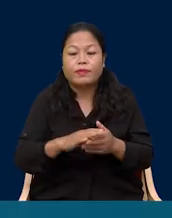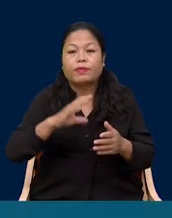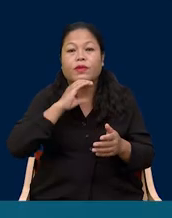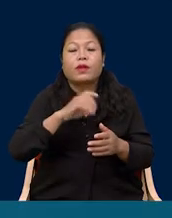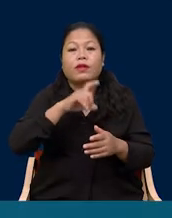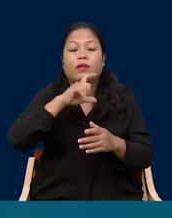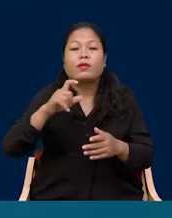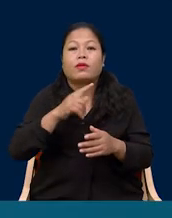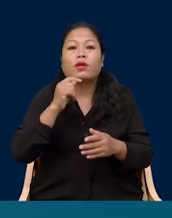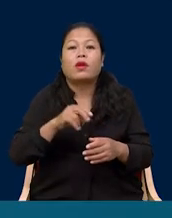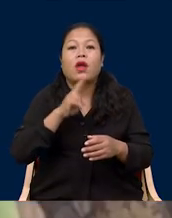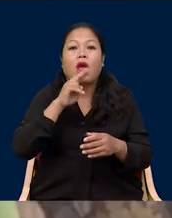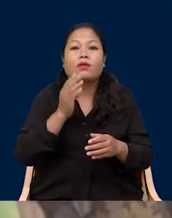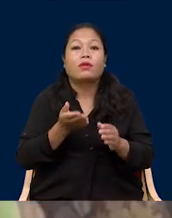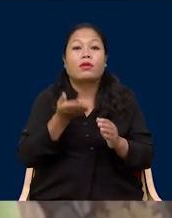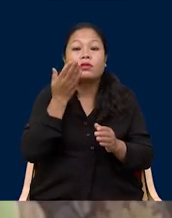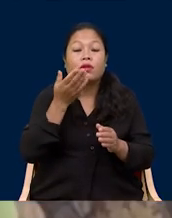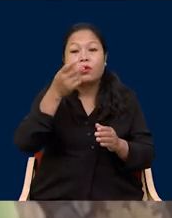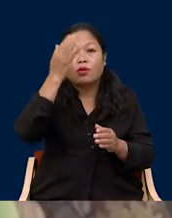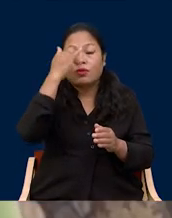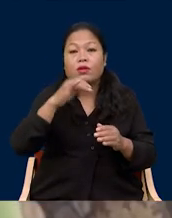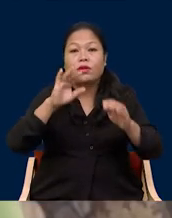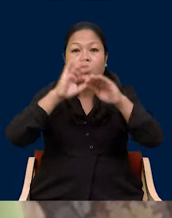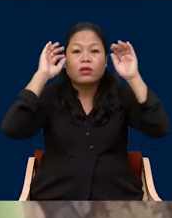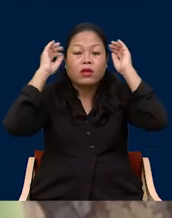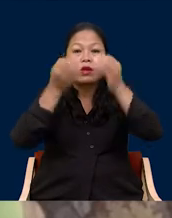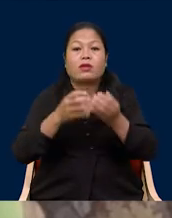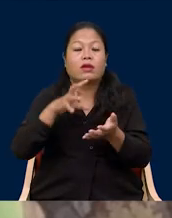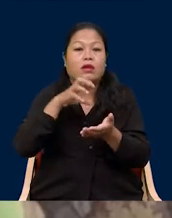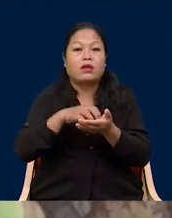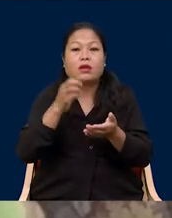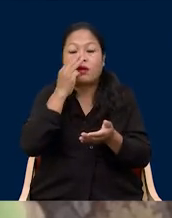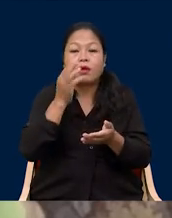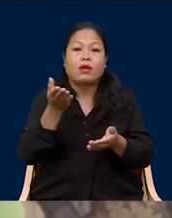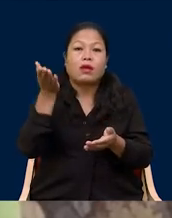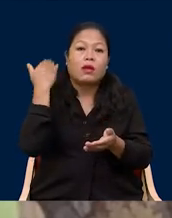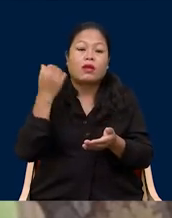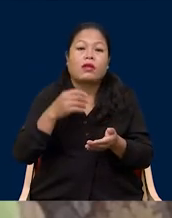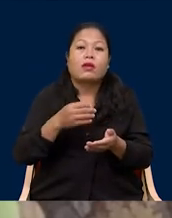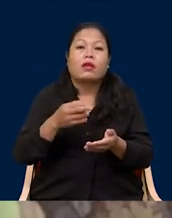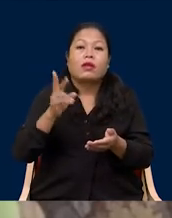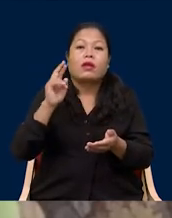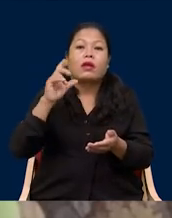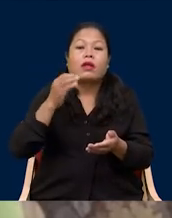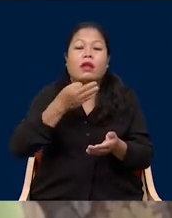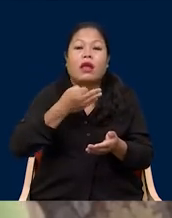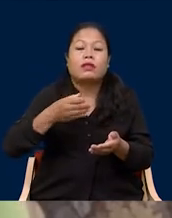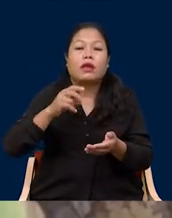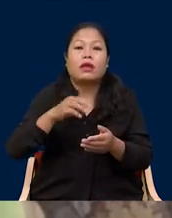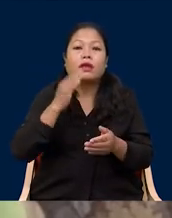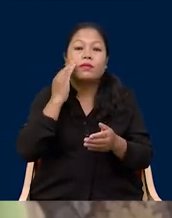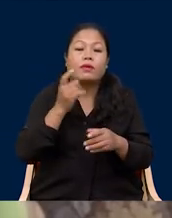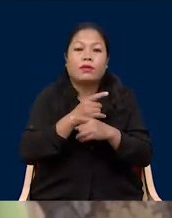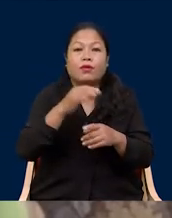र युवाहरूको नेपाली युवाहरूको आवाज चाहिँ कसरी उठिरहेको छ त अन्तर्राष्ट्रिय फोरममा भन्दाखेरि अघि नै पनि अलिकति राधा म्यामले